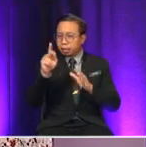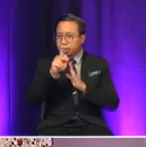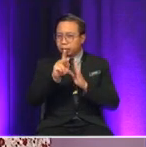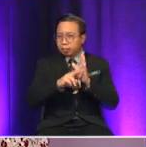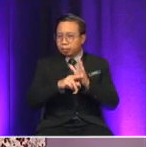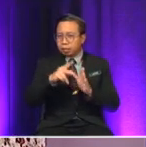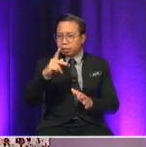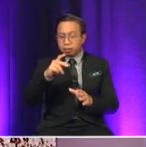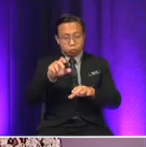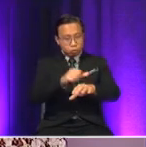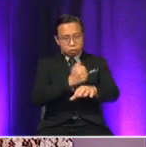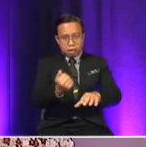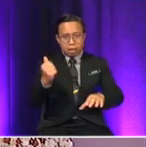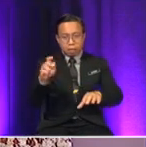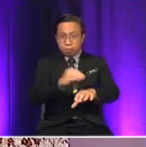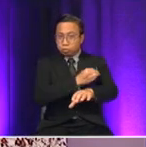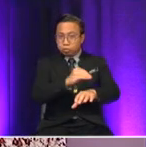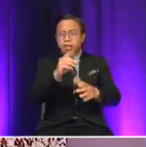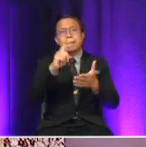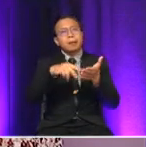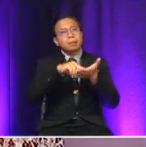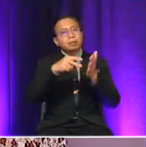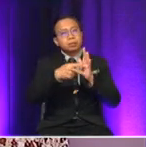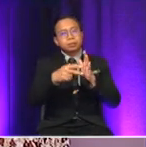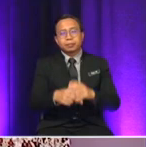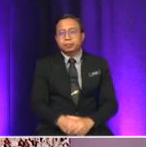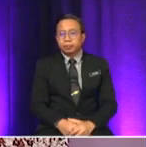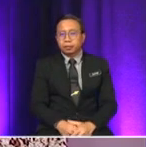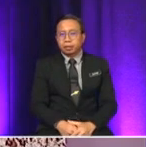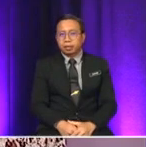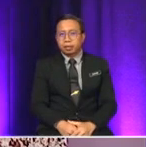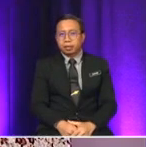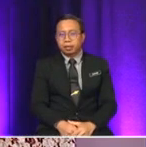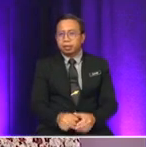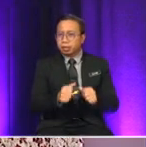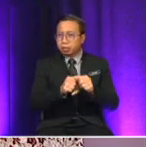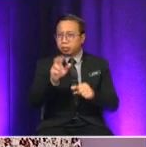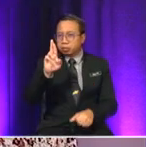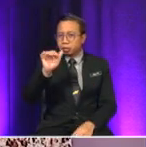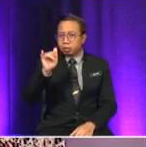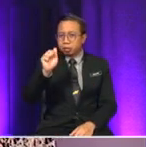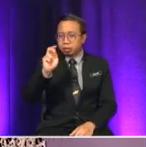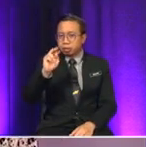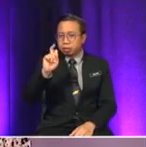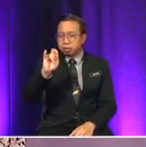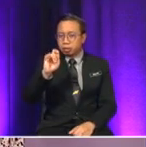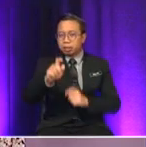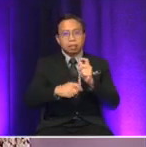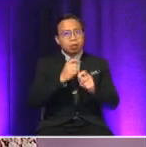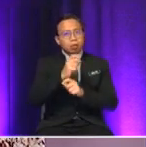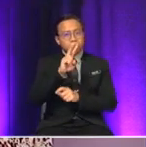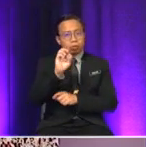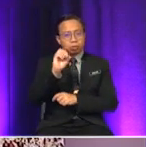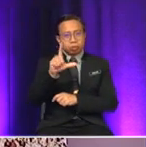sebelum itu, apakah yang dimaksudkan dengan permainan perkusi? Baik, menurut Riyandi tahun 2015,